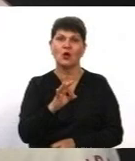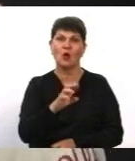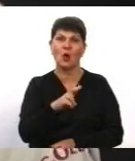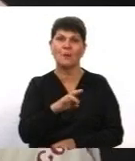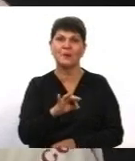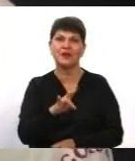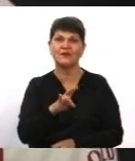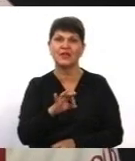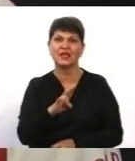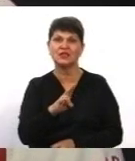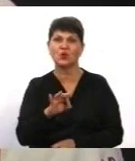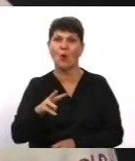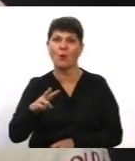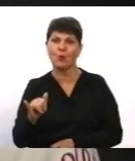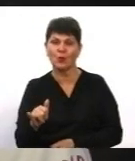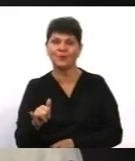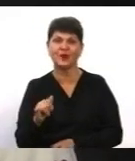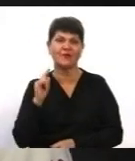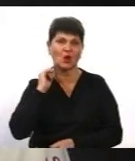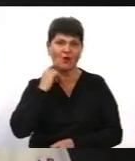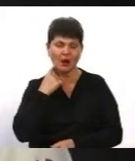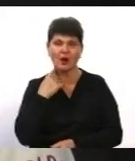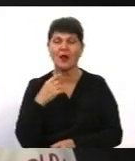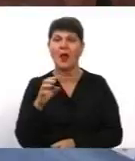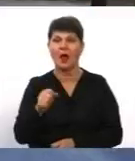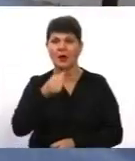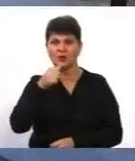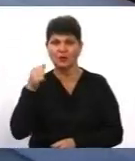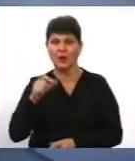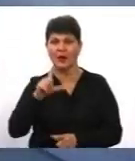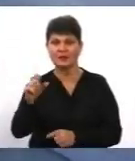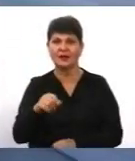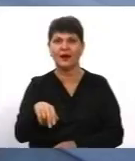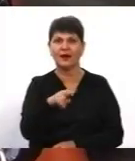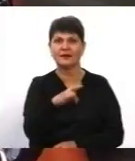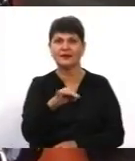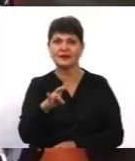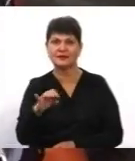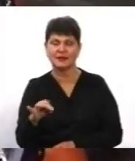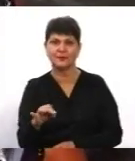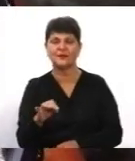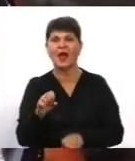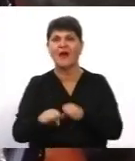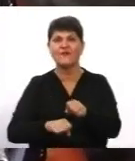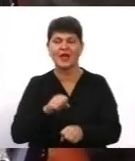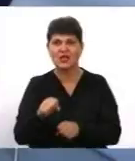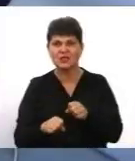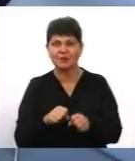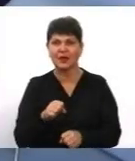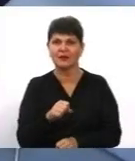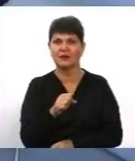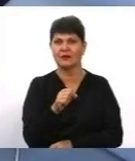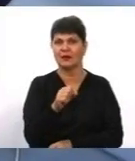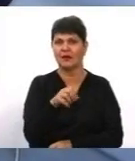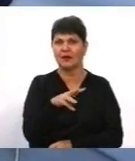річ. Сумки повішав. В тому році їздила на Дністер. Призначення веломобіля розуміють не усі.